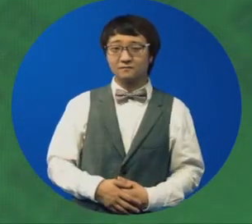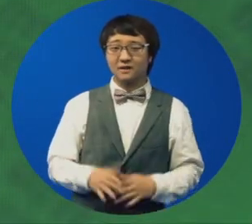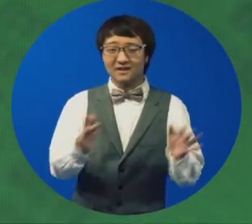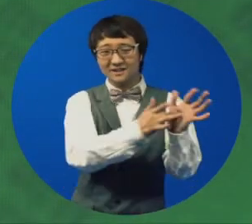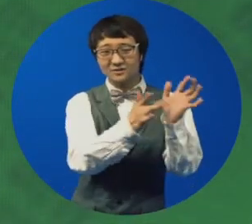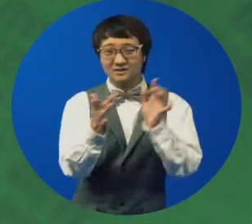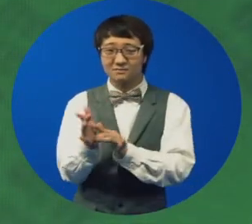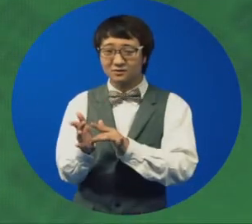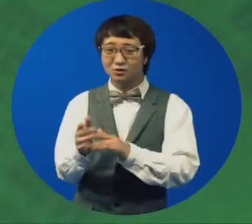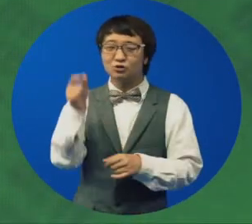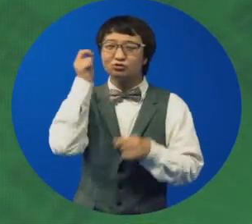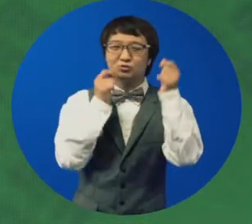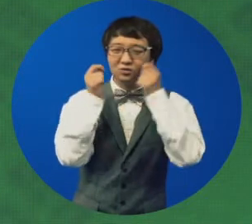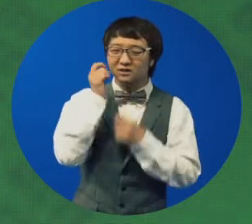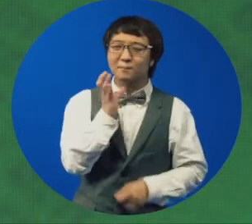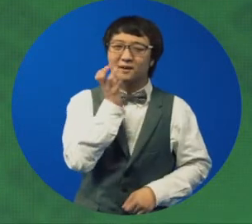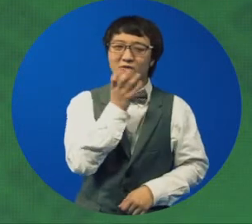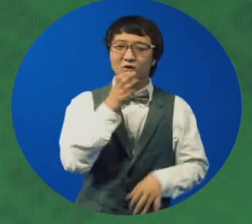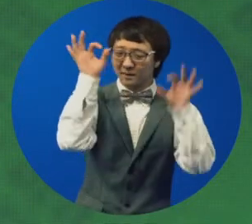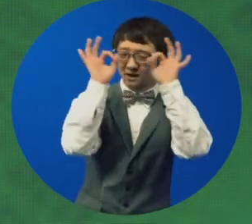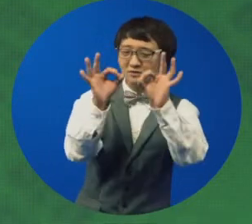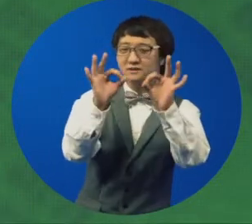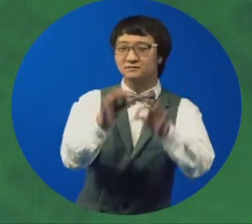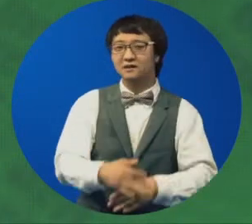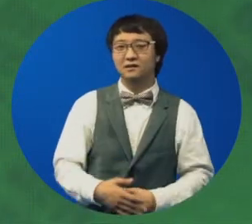예수님이 울고 있는 베드로를 바라보셨습니다.